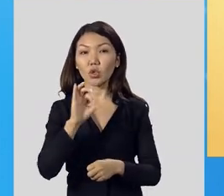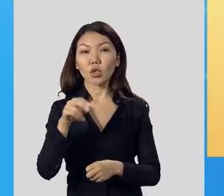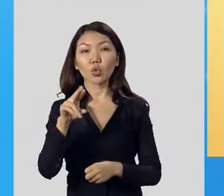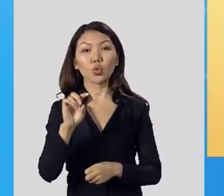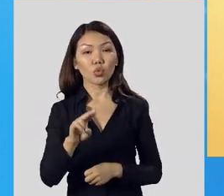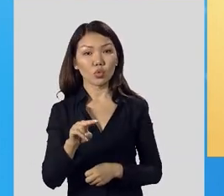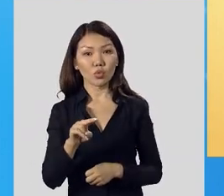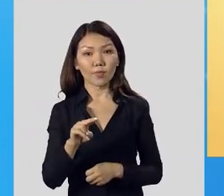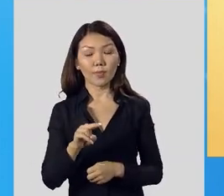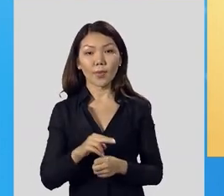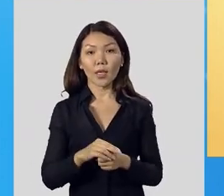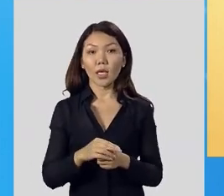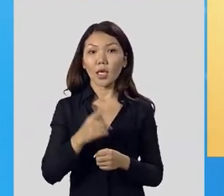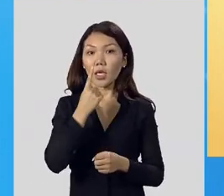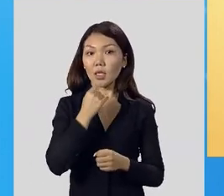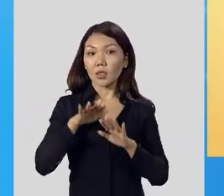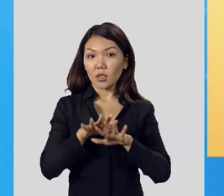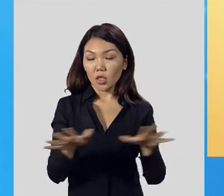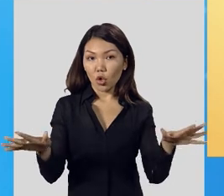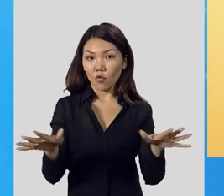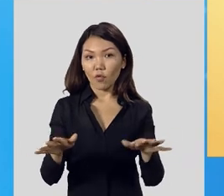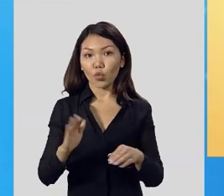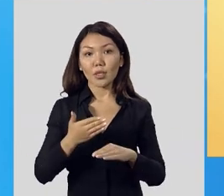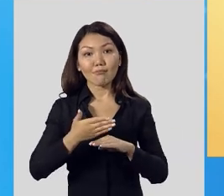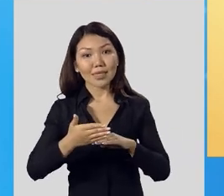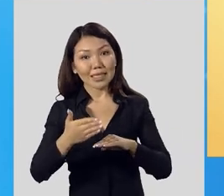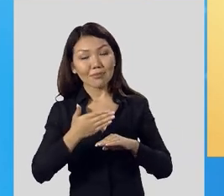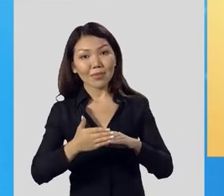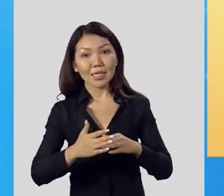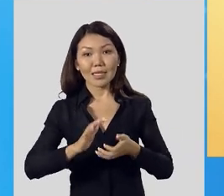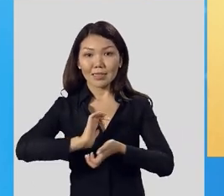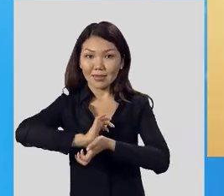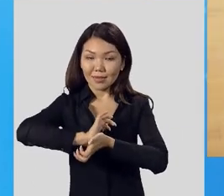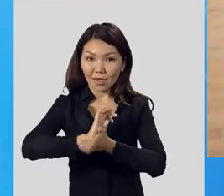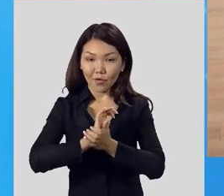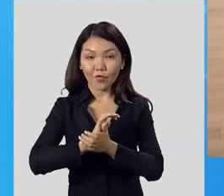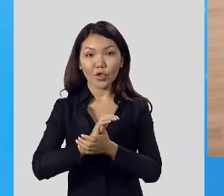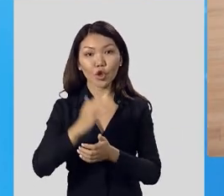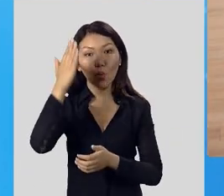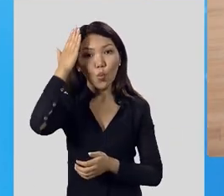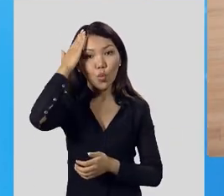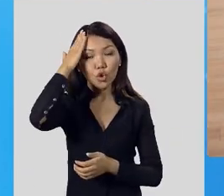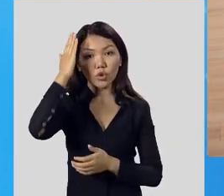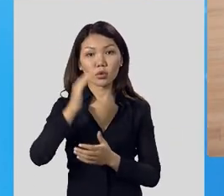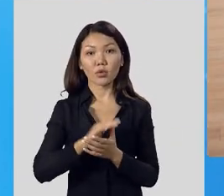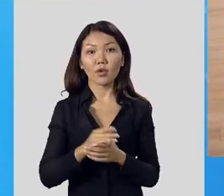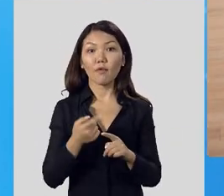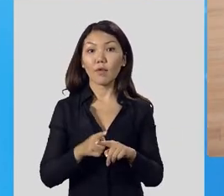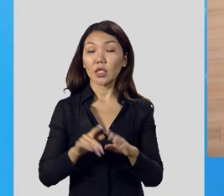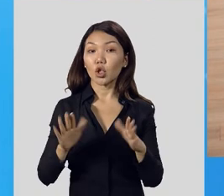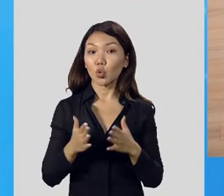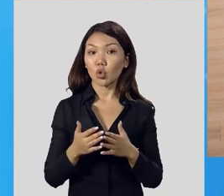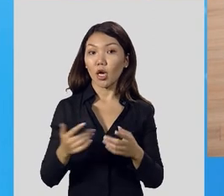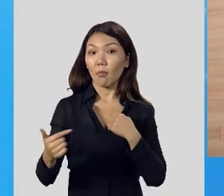и излившаяся кровь будет постепенно сдавливать мозг. В таких случаях